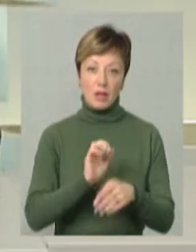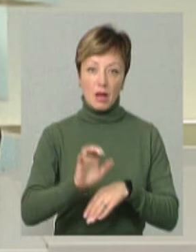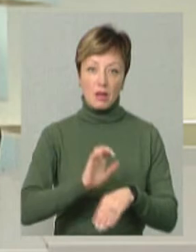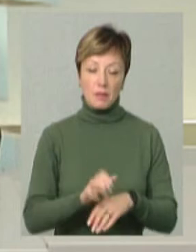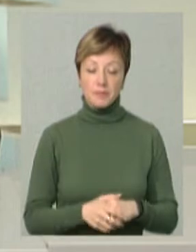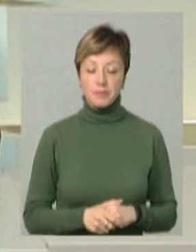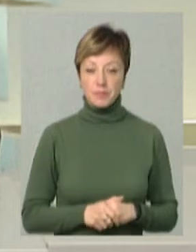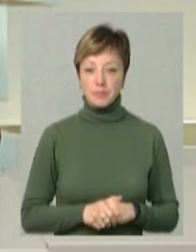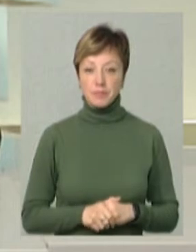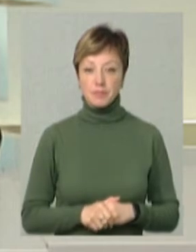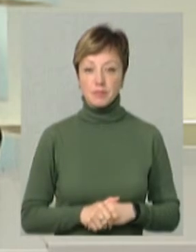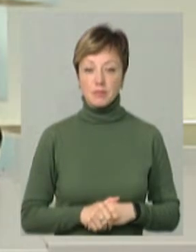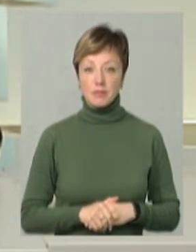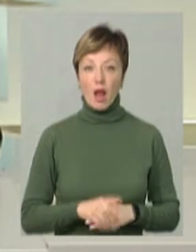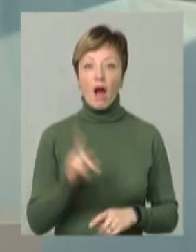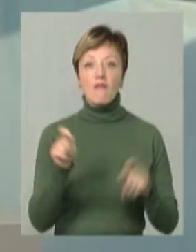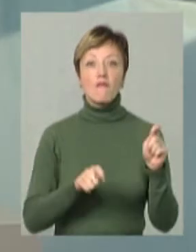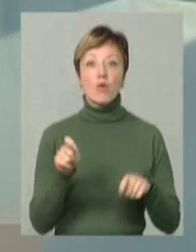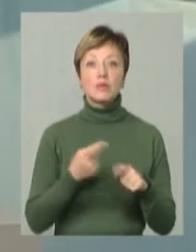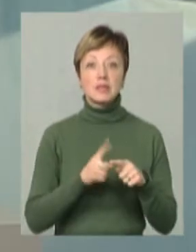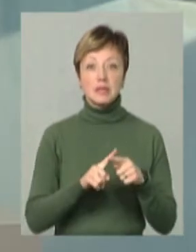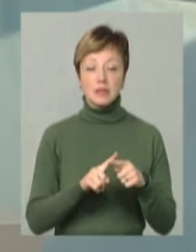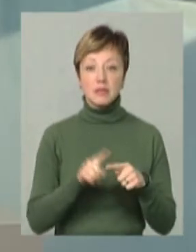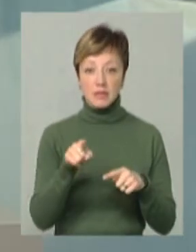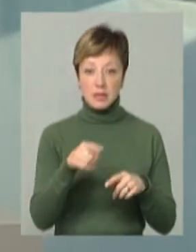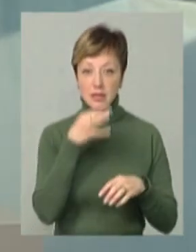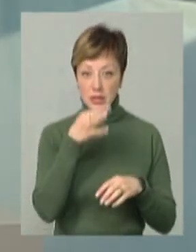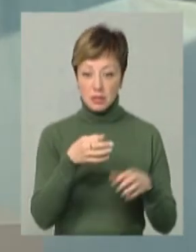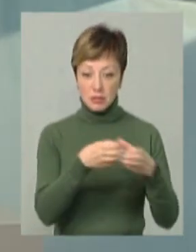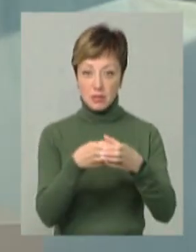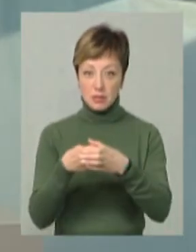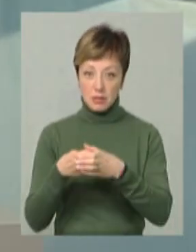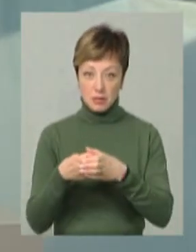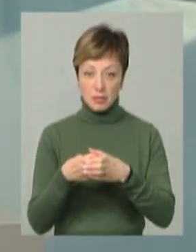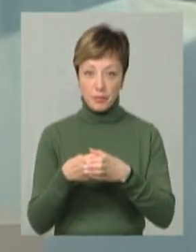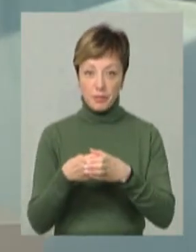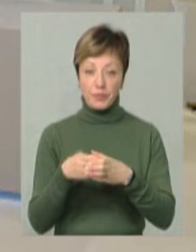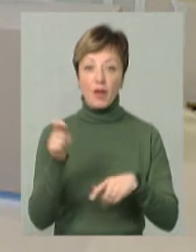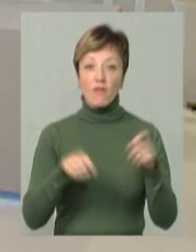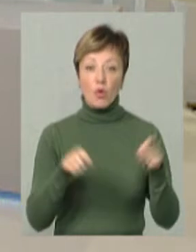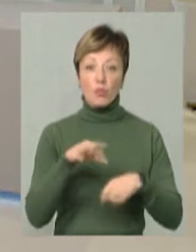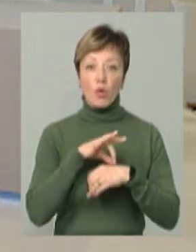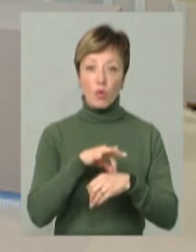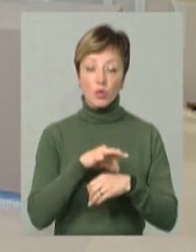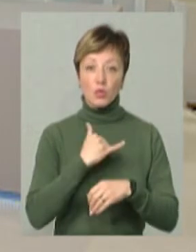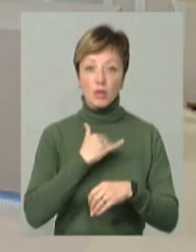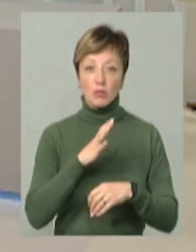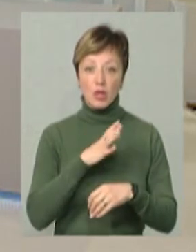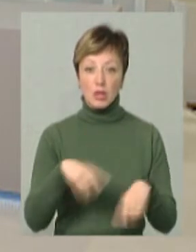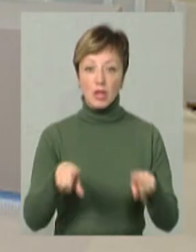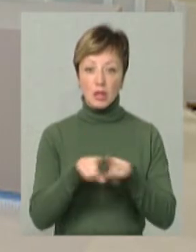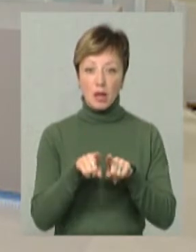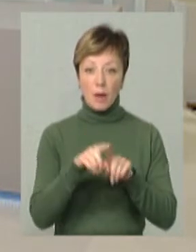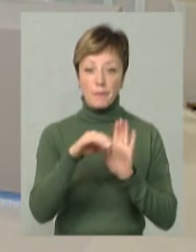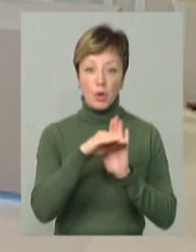– довідник. А форум проходив у цих трьох секціях, в яких визначено найкращі книги, так? А форум проходив, у нас була ось така